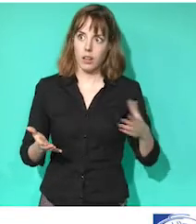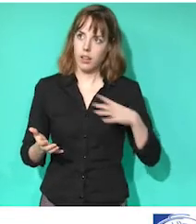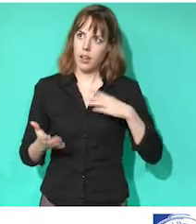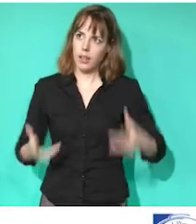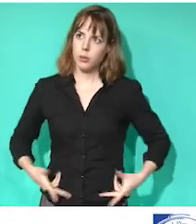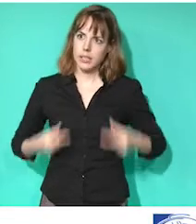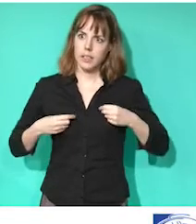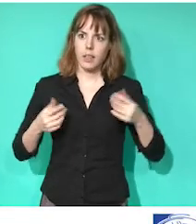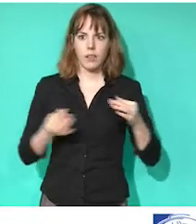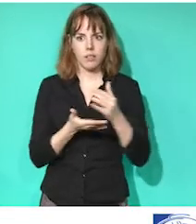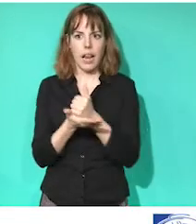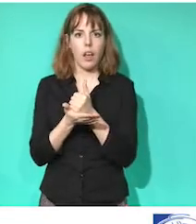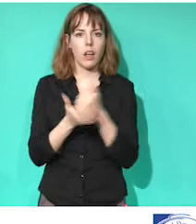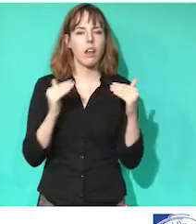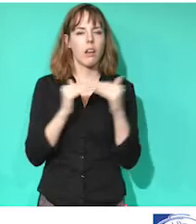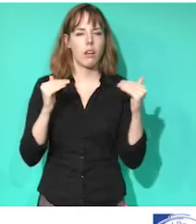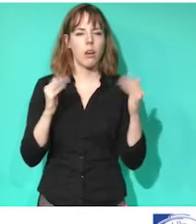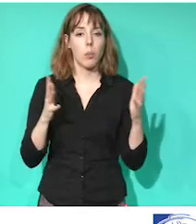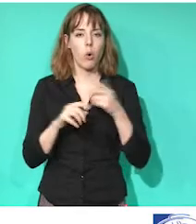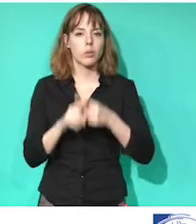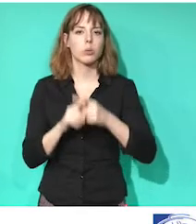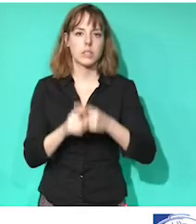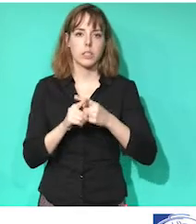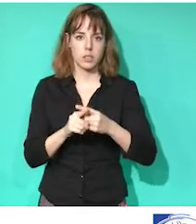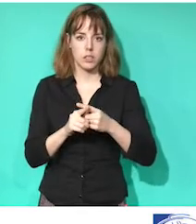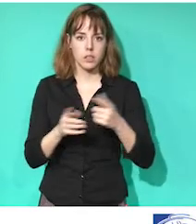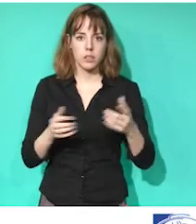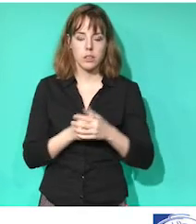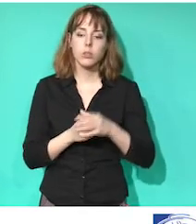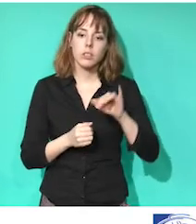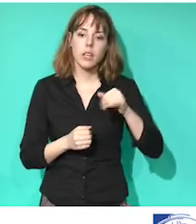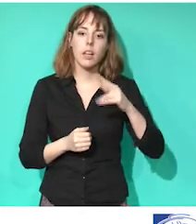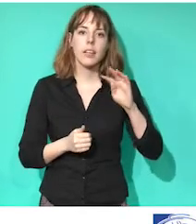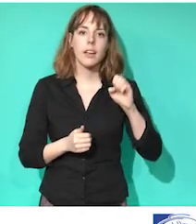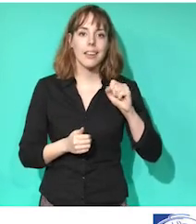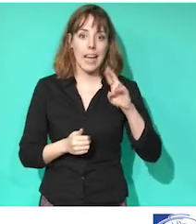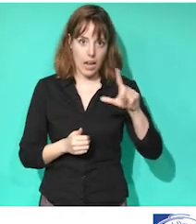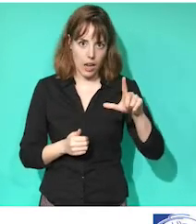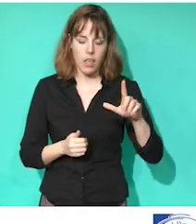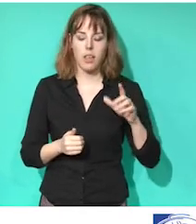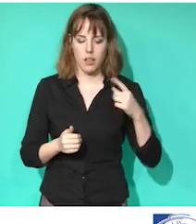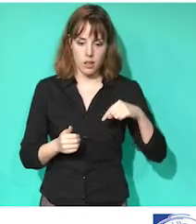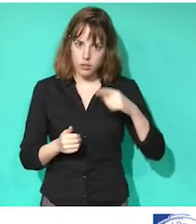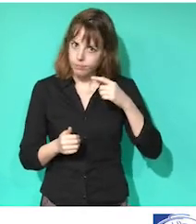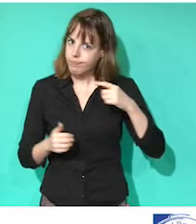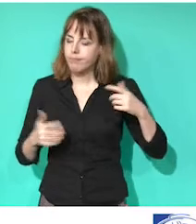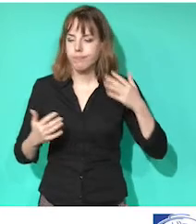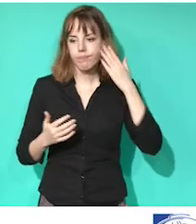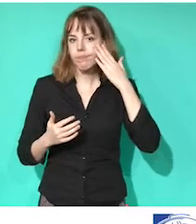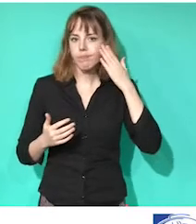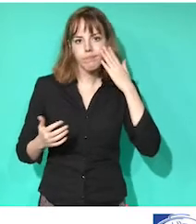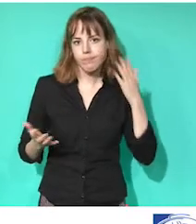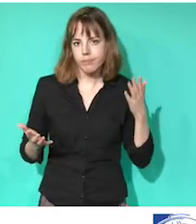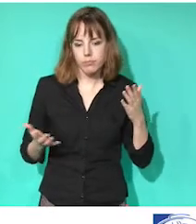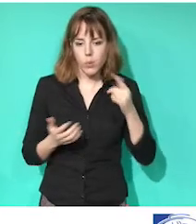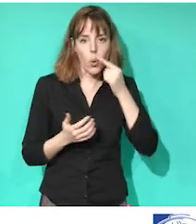l'égalité salariale. Voilà, sur la négociation salariale portée par Interrel, avec un constat que nous connaissons malheureusement, les